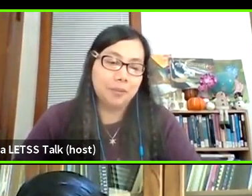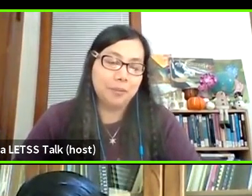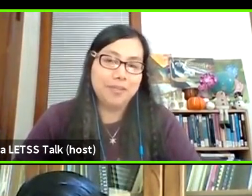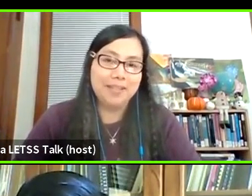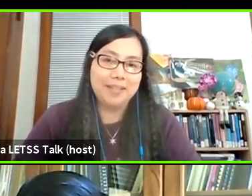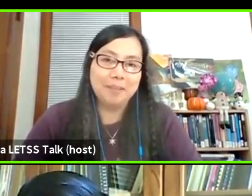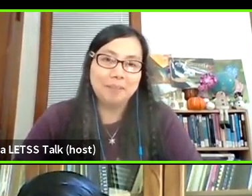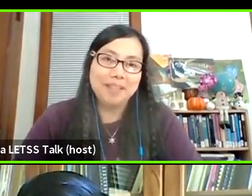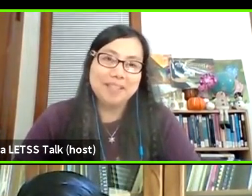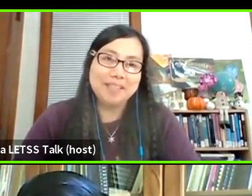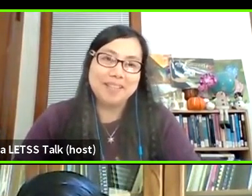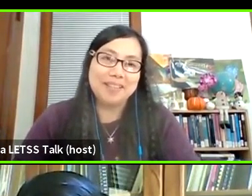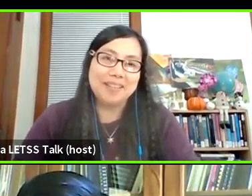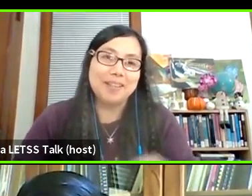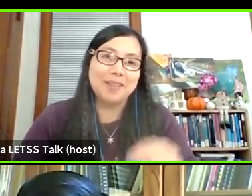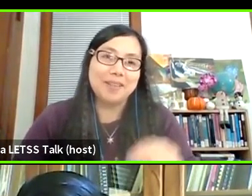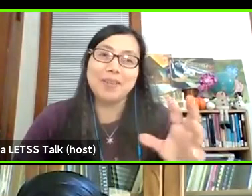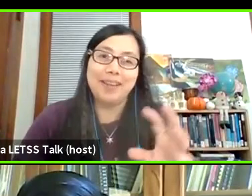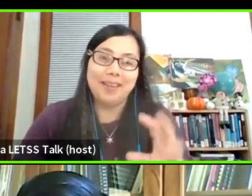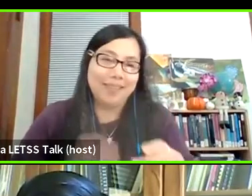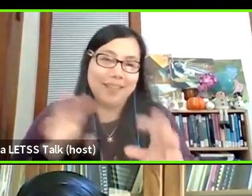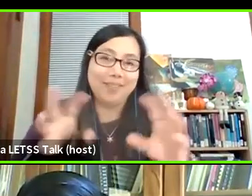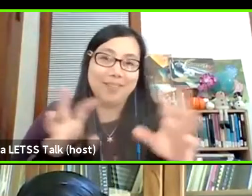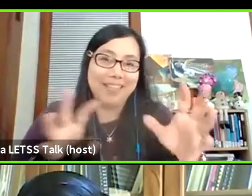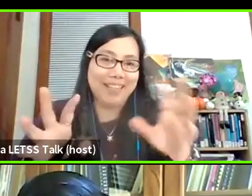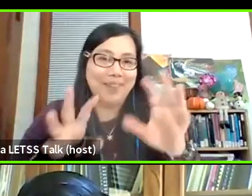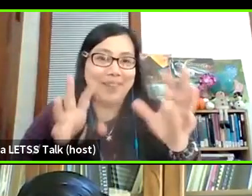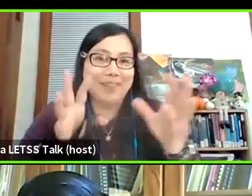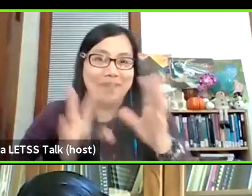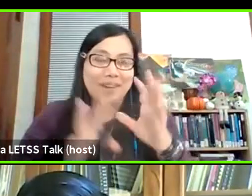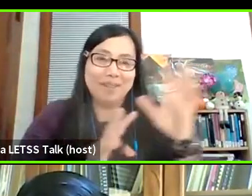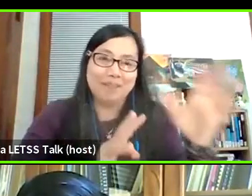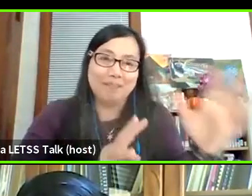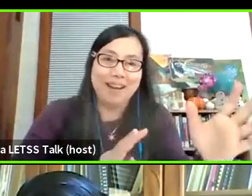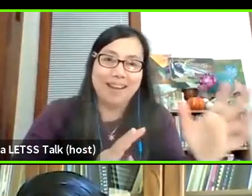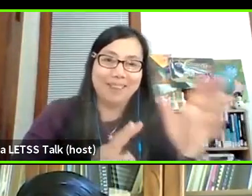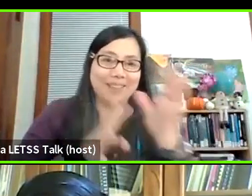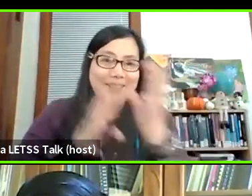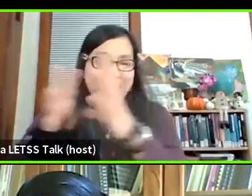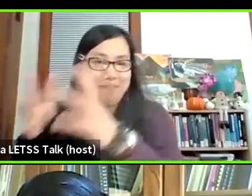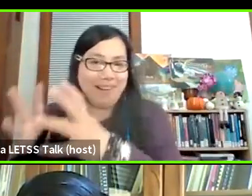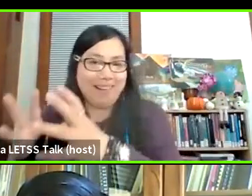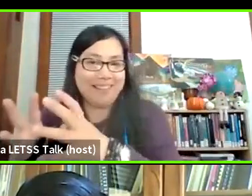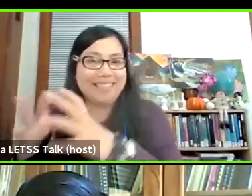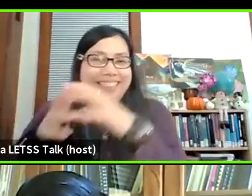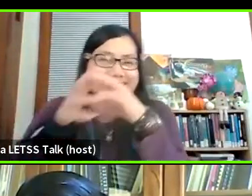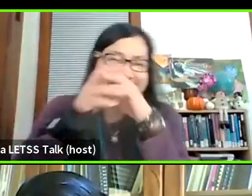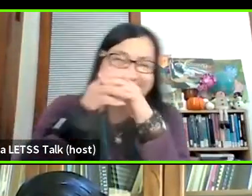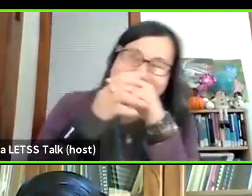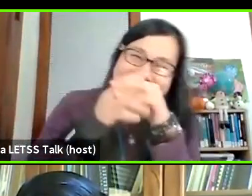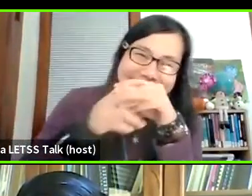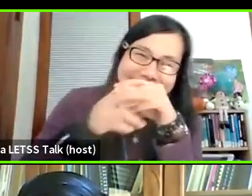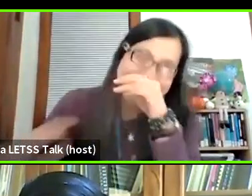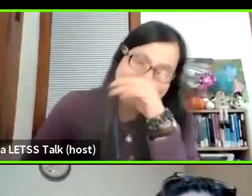WAG itu jadi saya sering ngerusuhin gitu, ngeributin kalau udah mulai berdebat, udah mulai panas